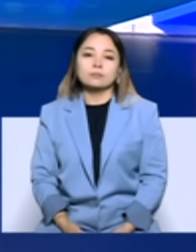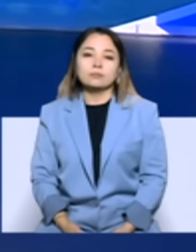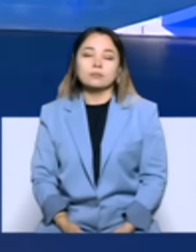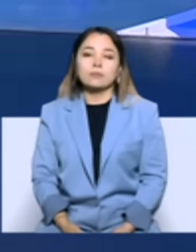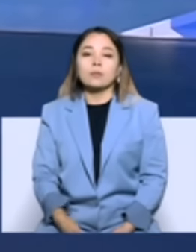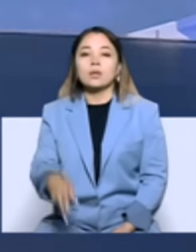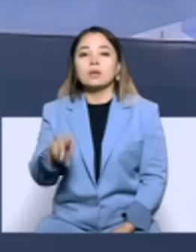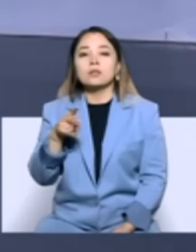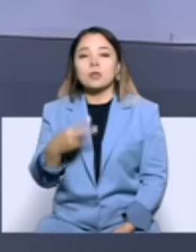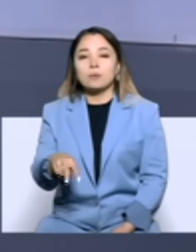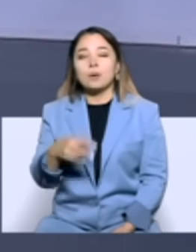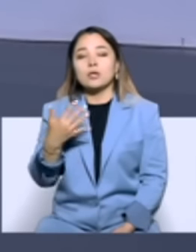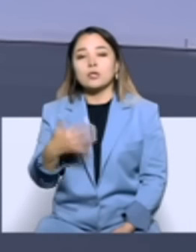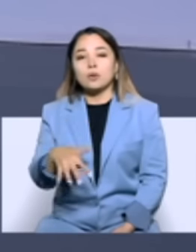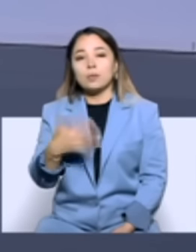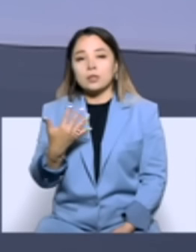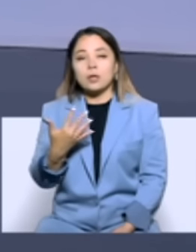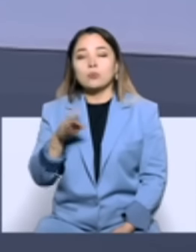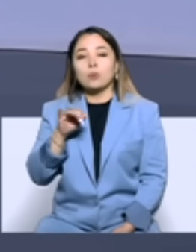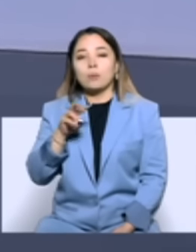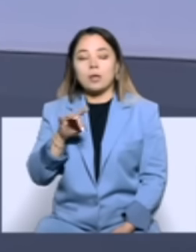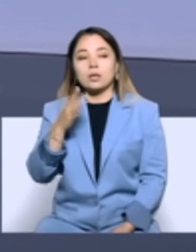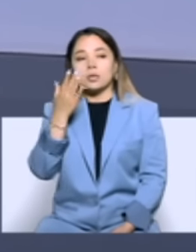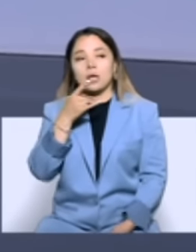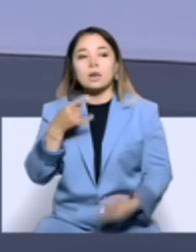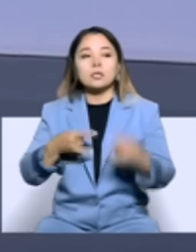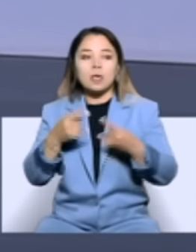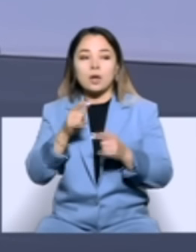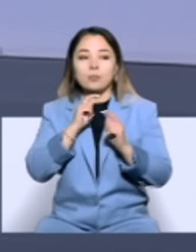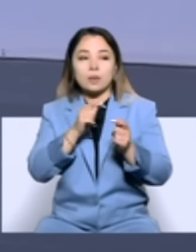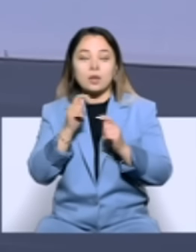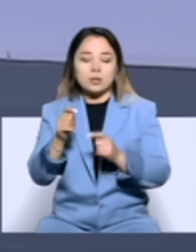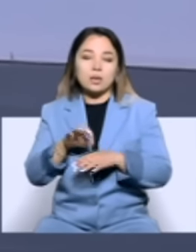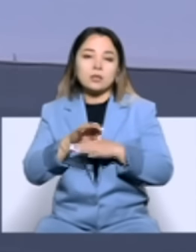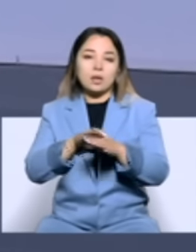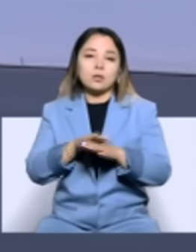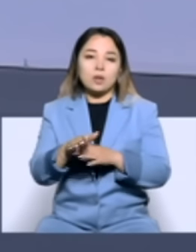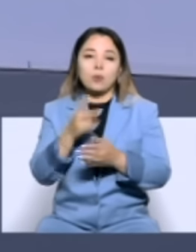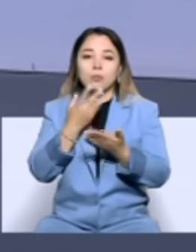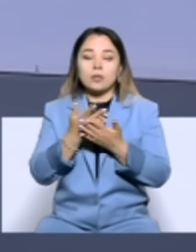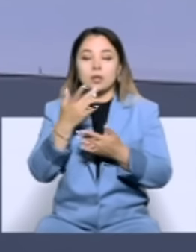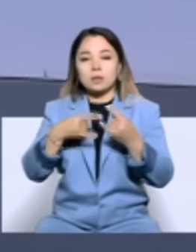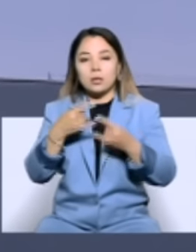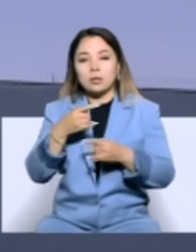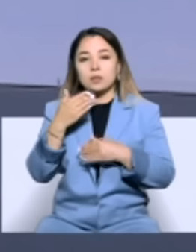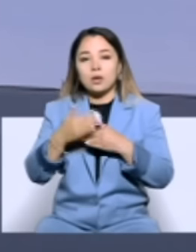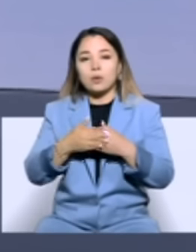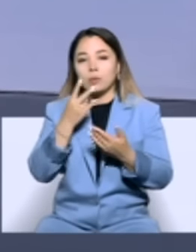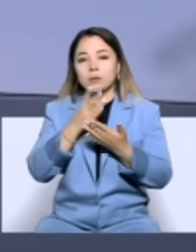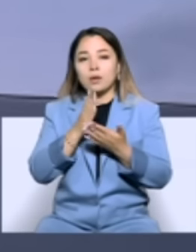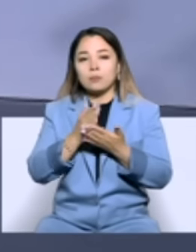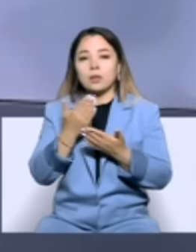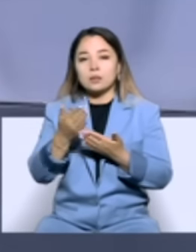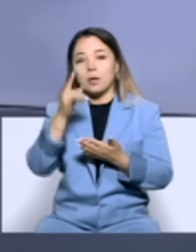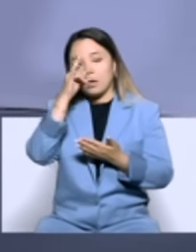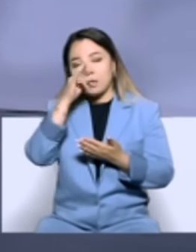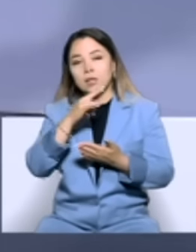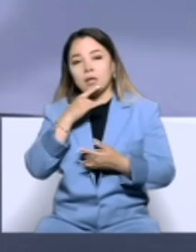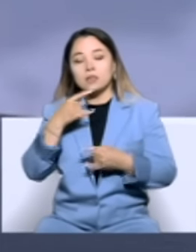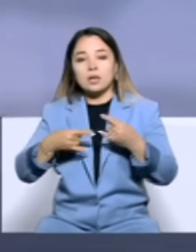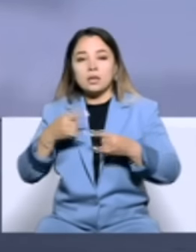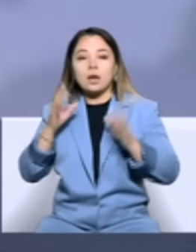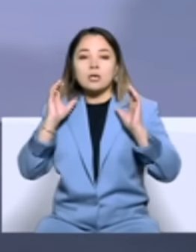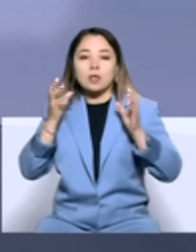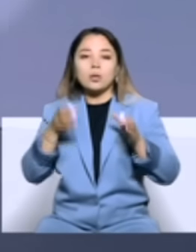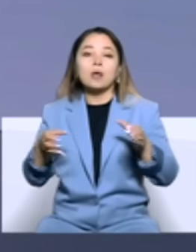Ал 20:55-те Тұмар ұлттық телевизия жүлдесін табыстау рәсімінің нұсқасын, телевизиялық нұсқасын көріңіздер. Қазақстан